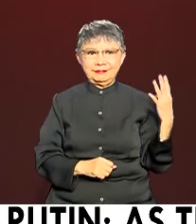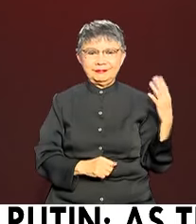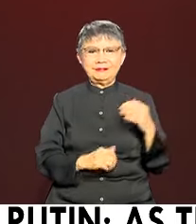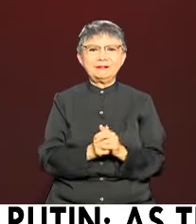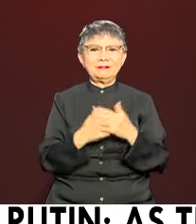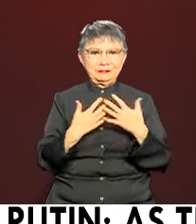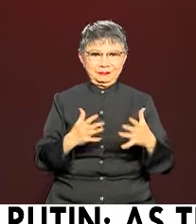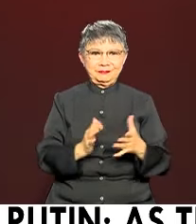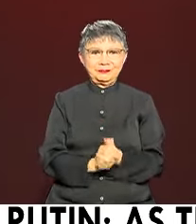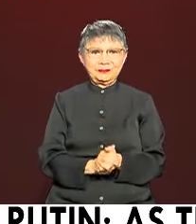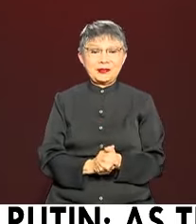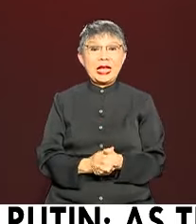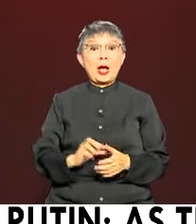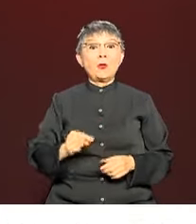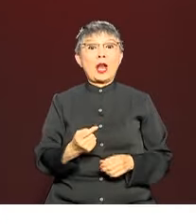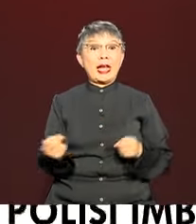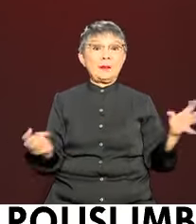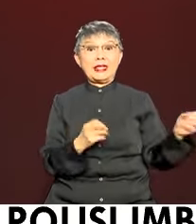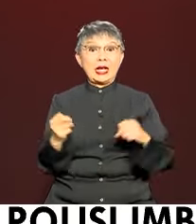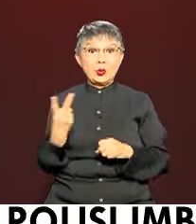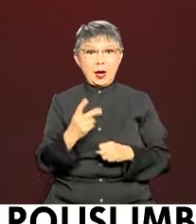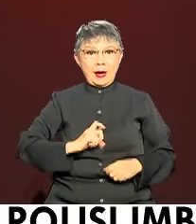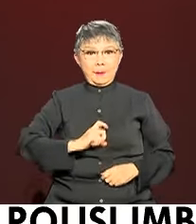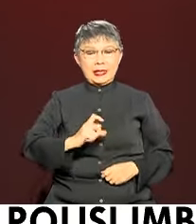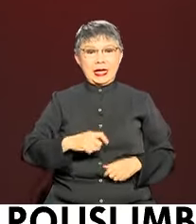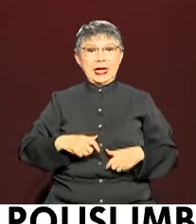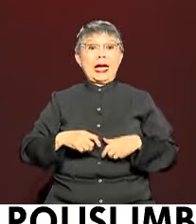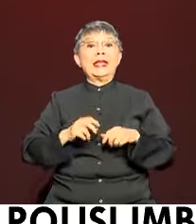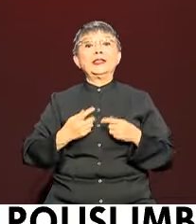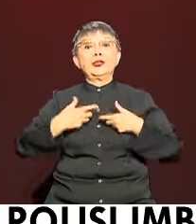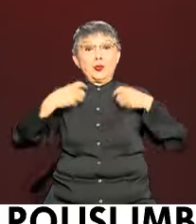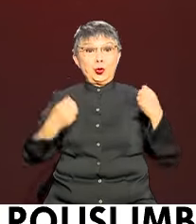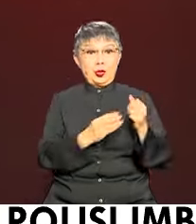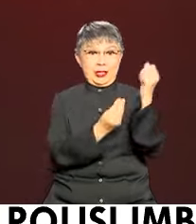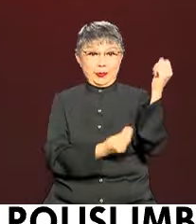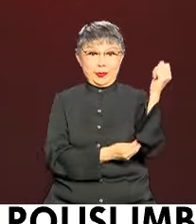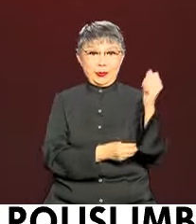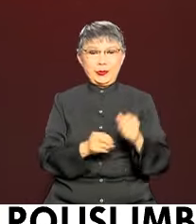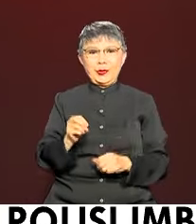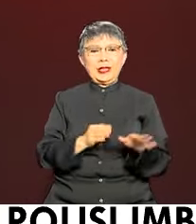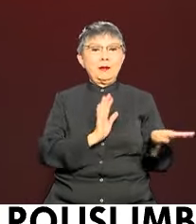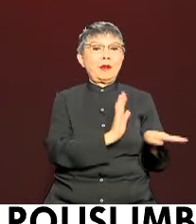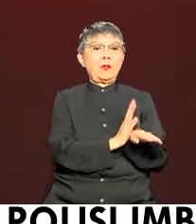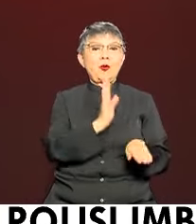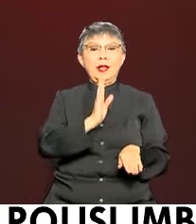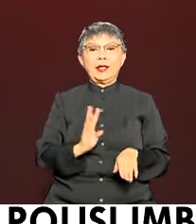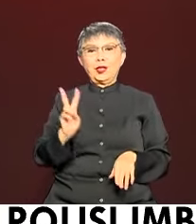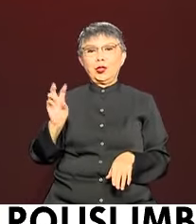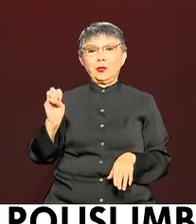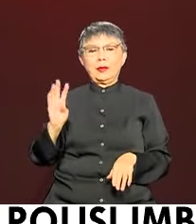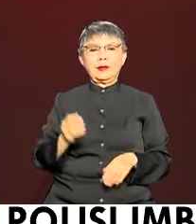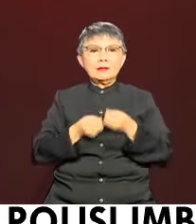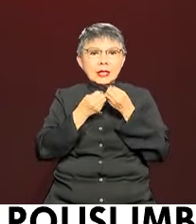hadirin dan pemirsa kita akan segera memulai debat kedua pasangan calon gubernur dan wakil gubernur Papua Tengah 2024 dengan penyampaian